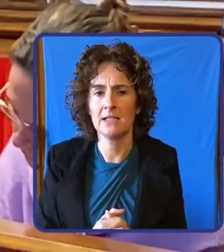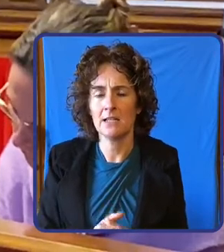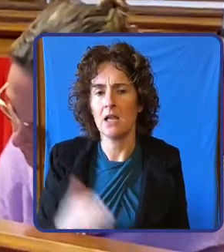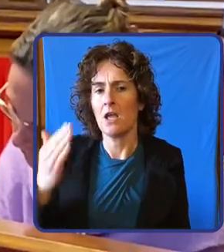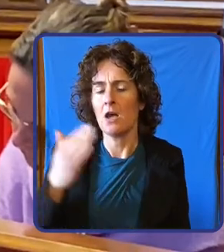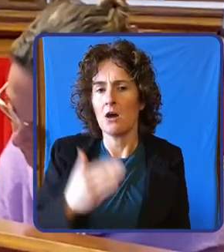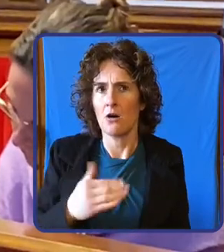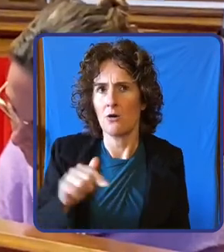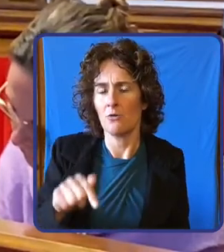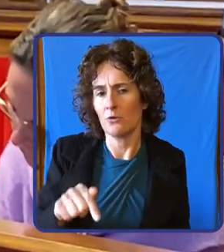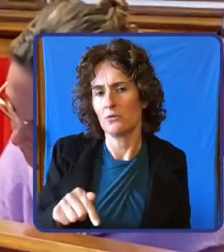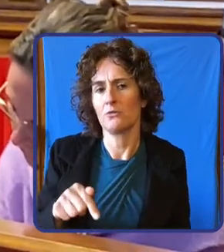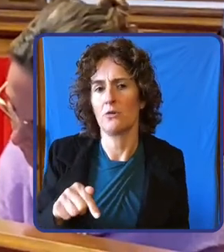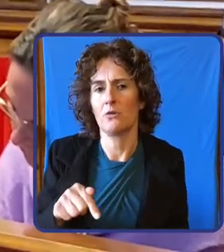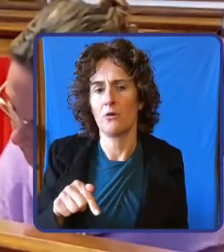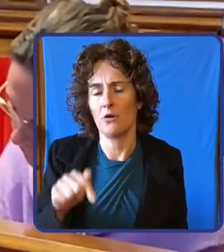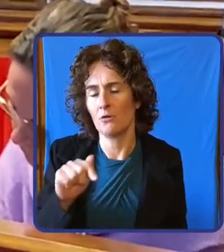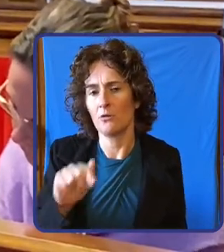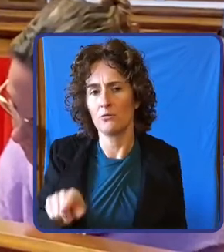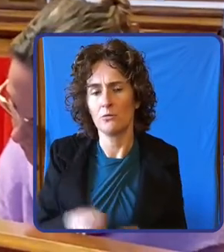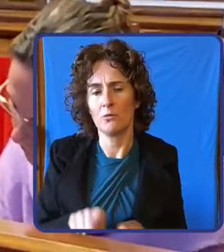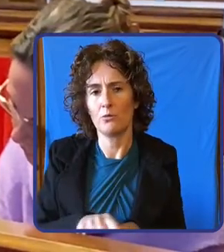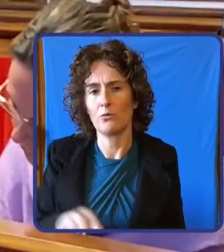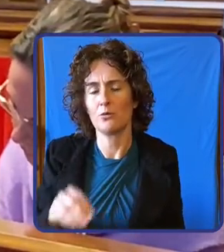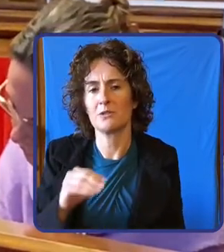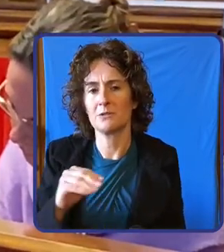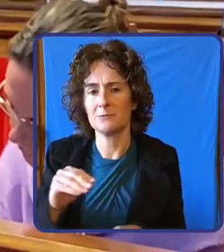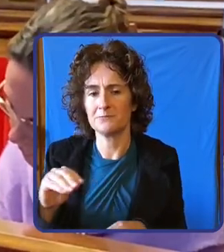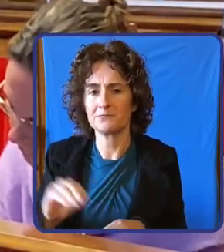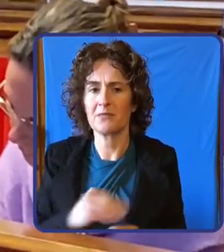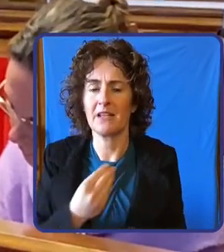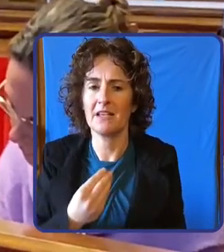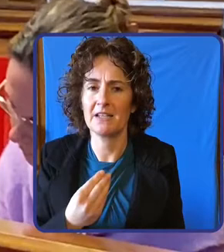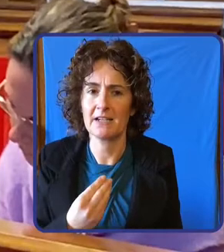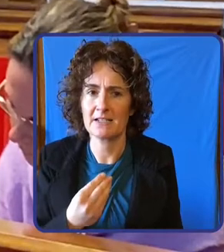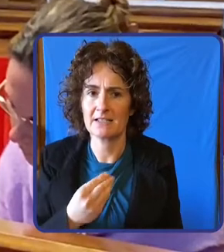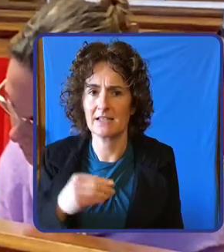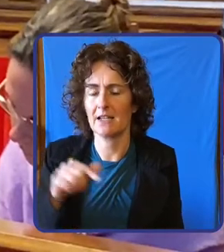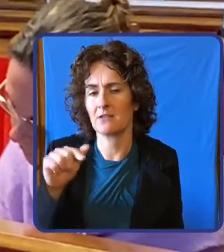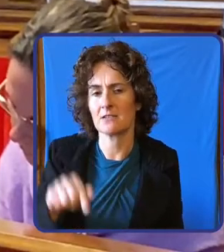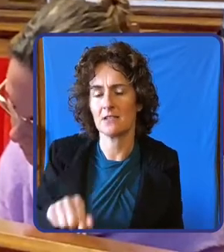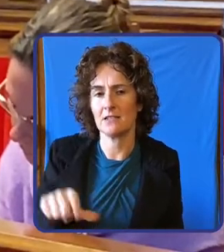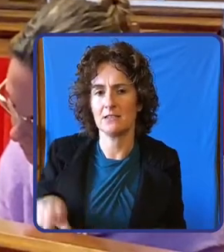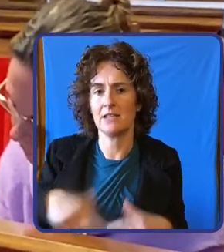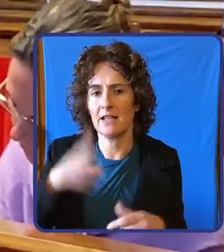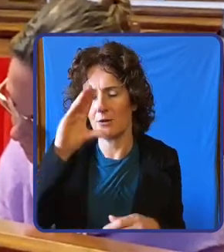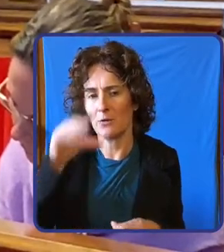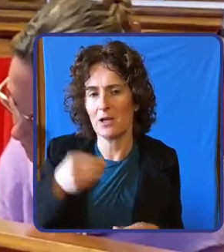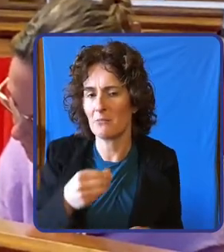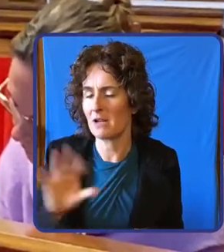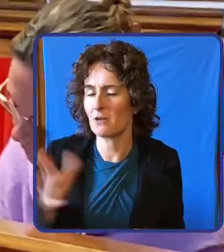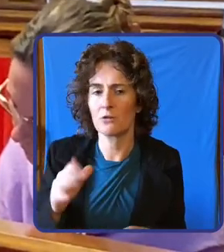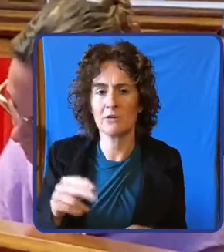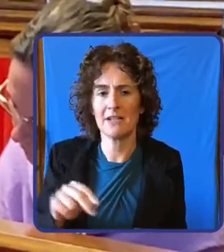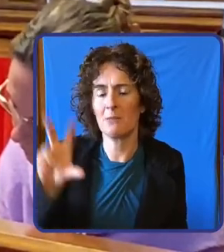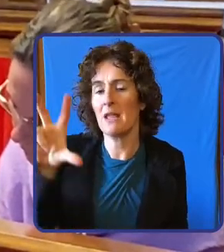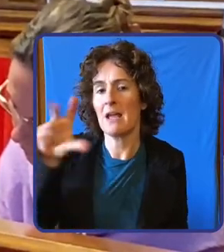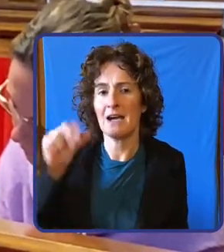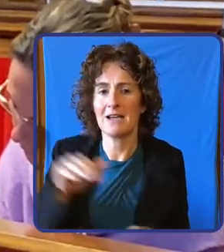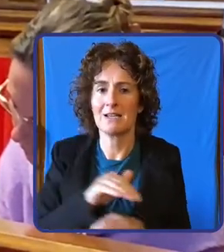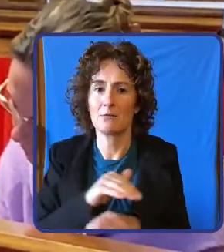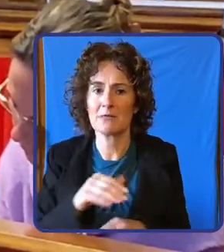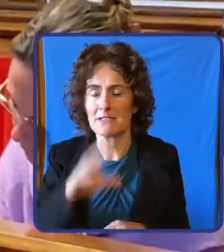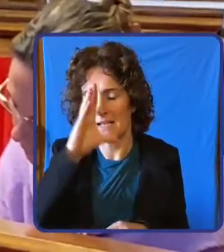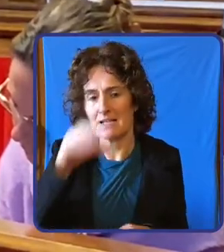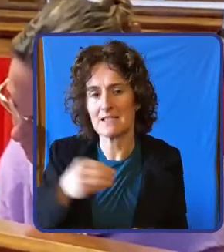éreznék, hogy polgármester urat miért tanul támadja a kormányzat és nem segíti, akkor nem 300 ember írta volna alá,